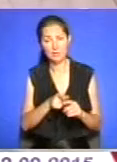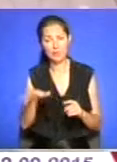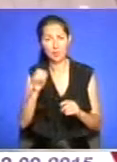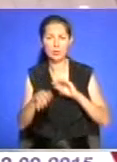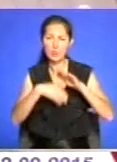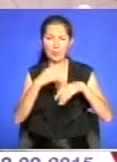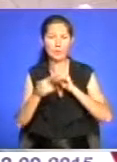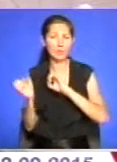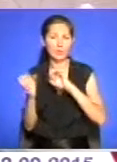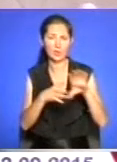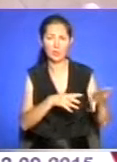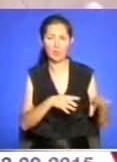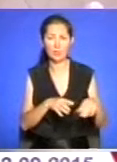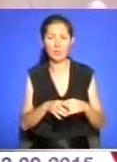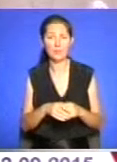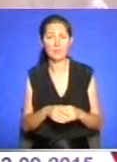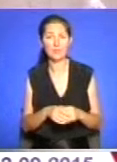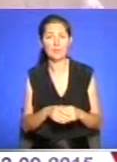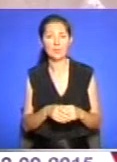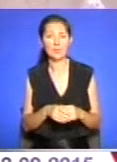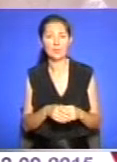викинуто.